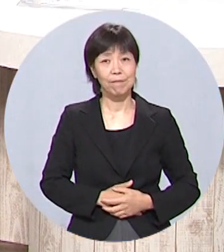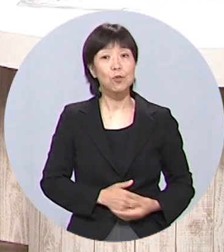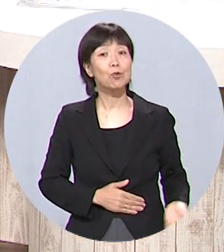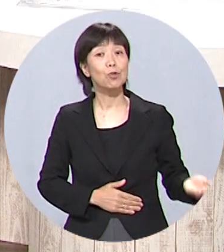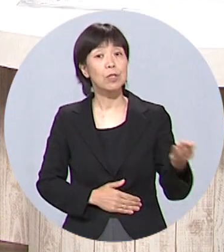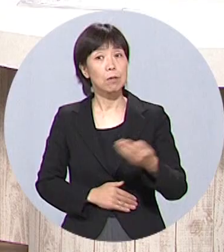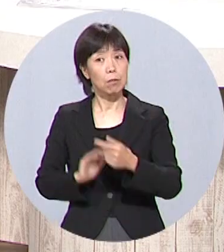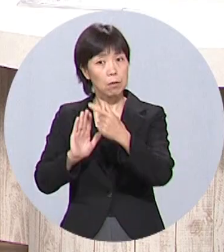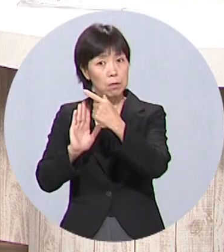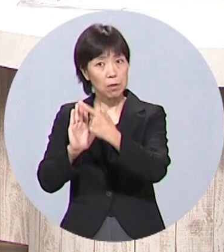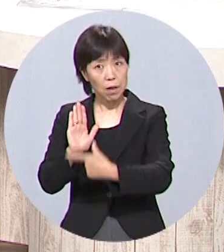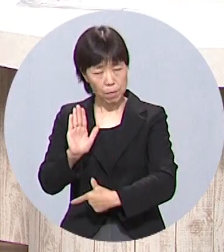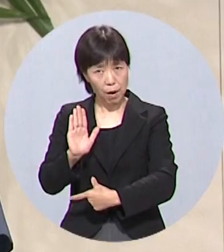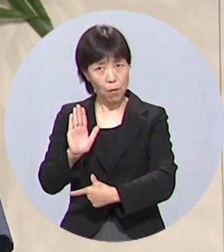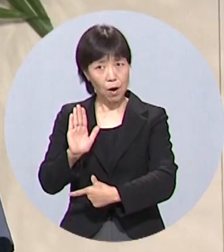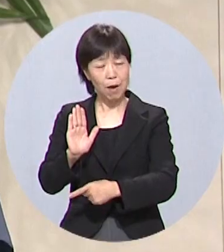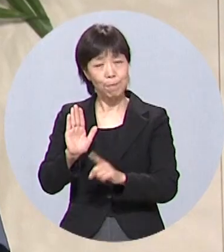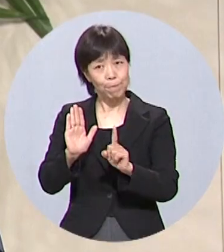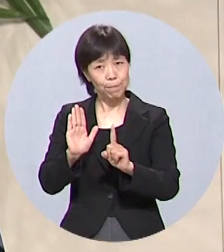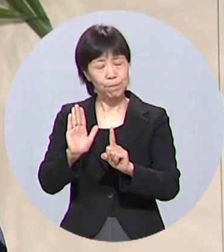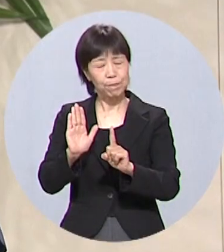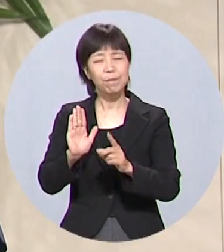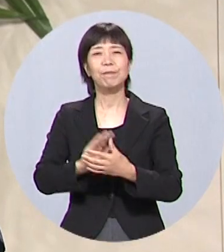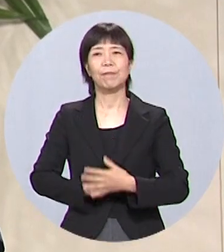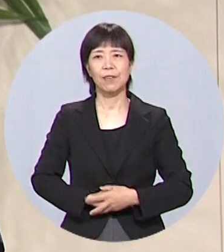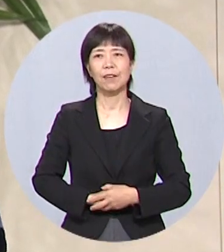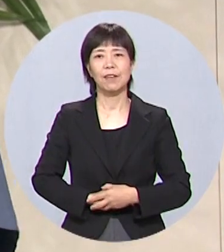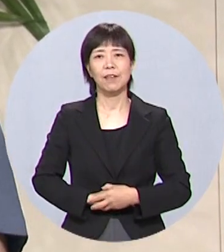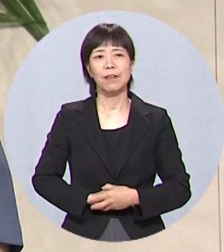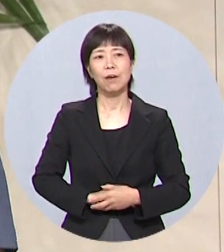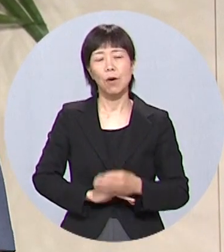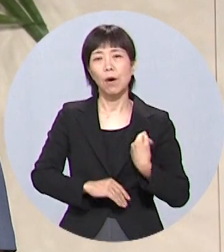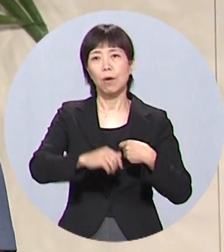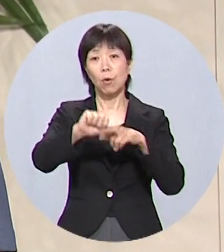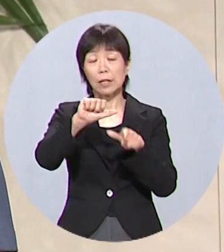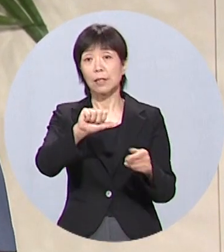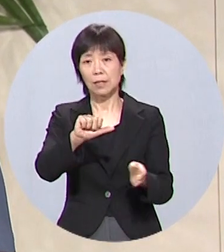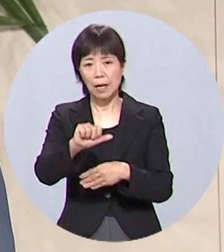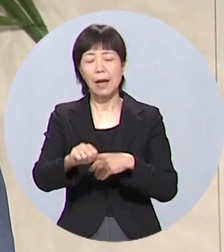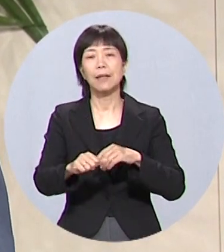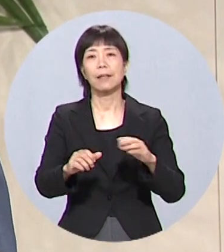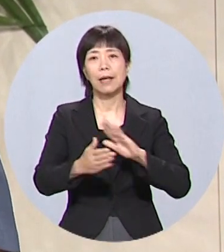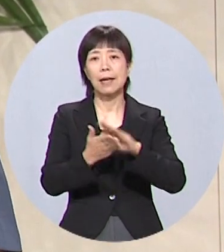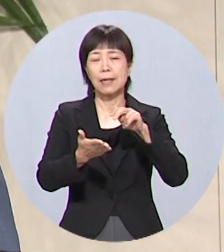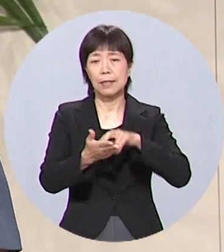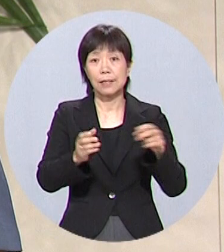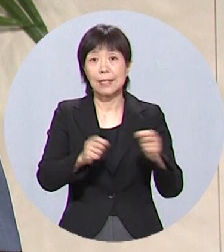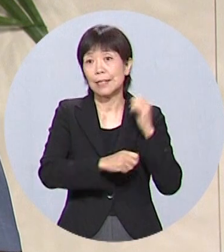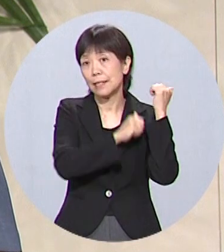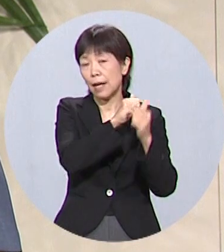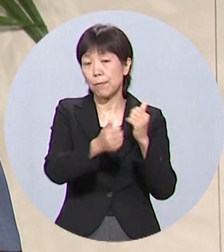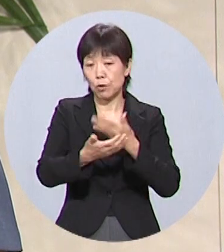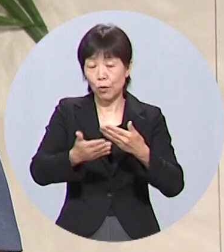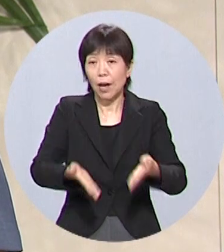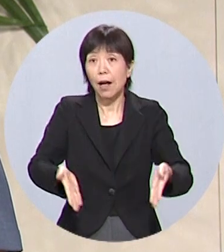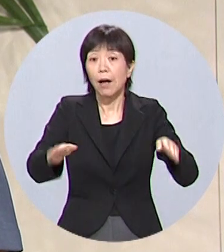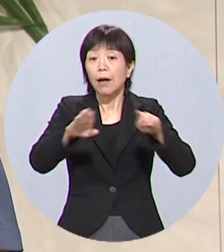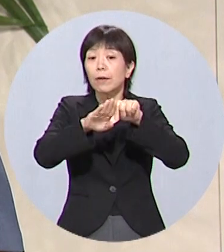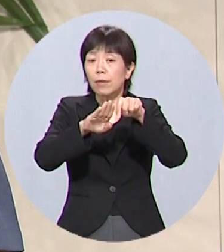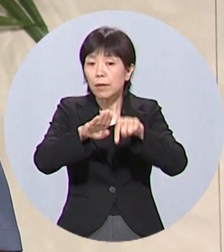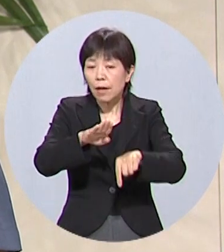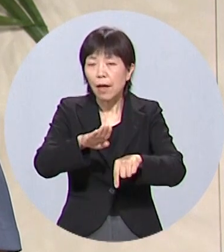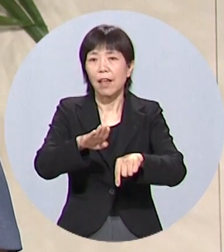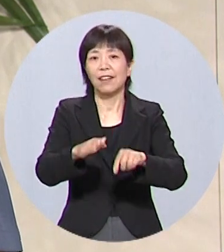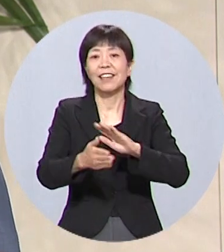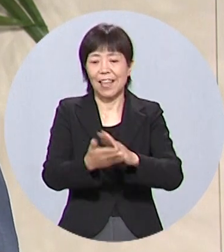続いてのコーナーは小坂井さん。 はい、後半はですね、先月から県立近代美術館で始まっている埼玉県美術展覧